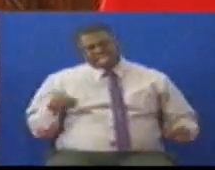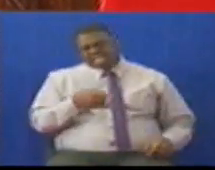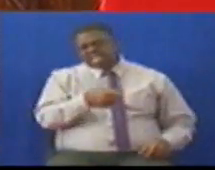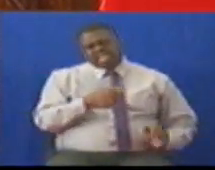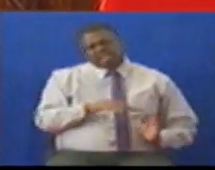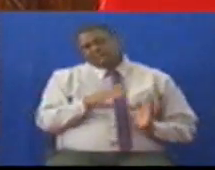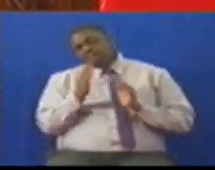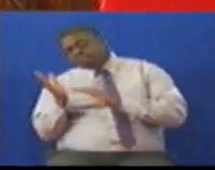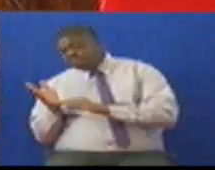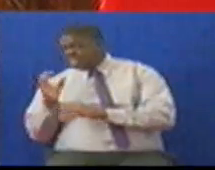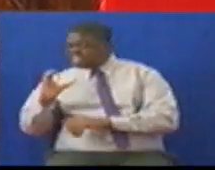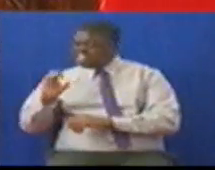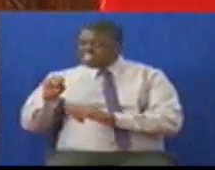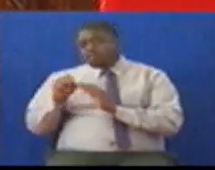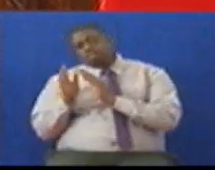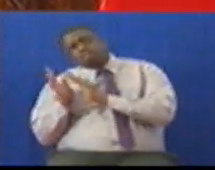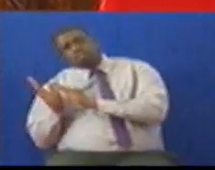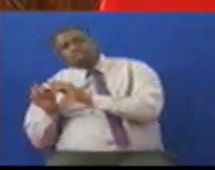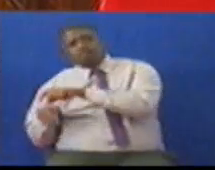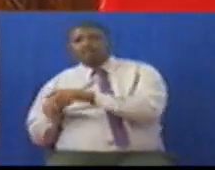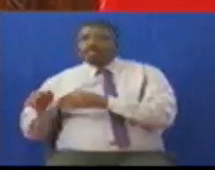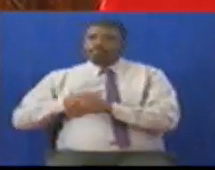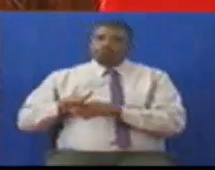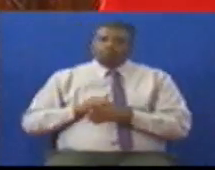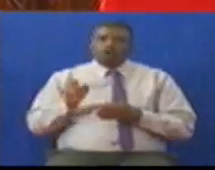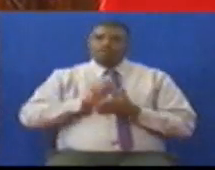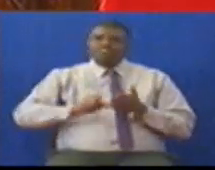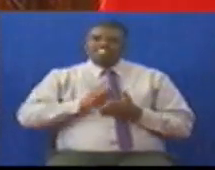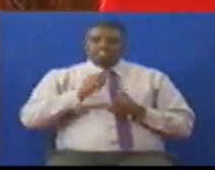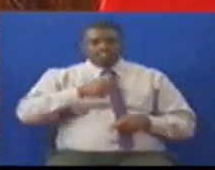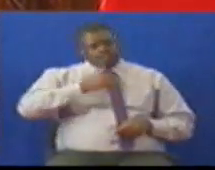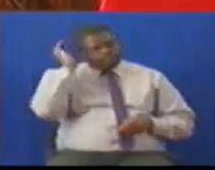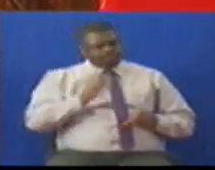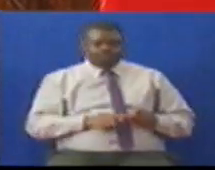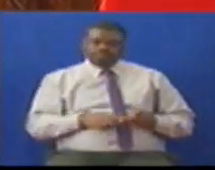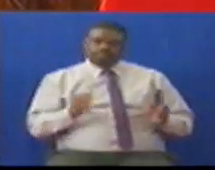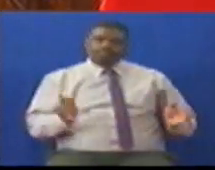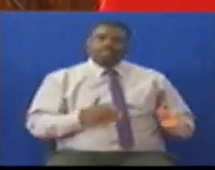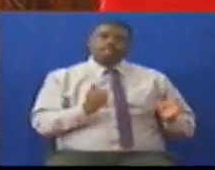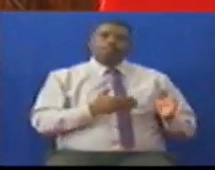wa chama tawala? Sio hivyo tu, ametumia gari la ofisi ya umma kwenda kwenye harambee ya